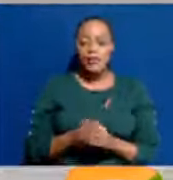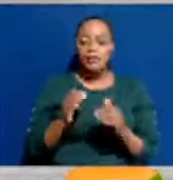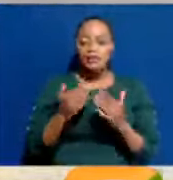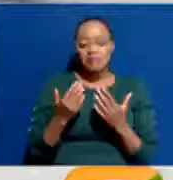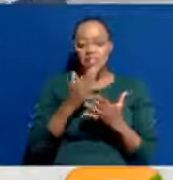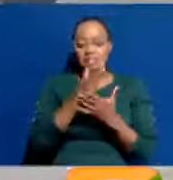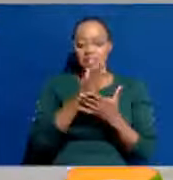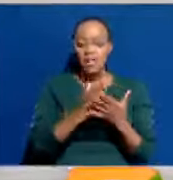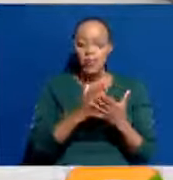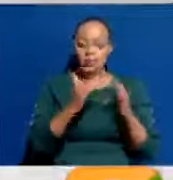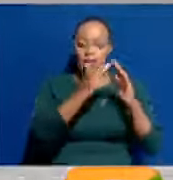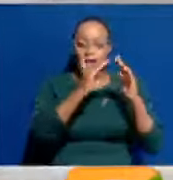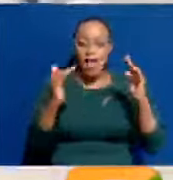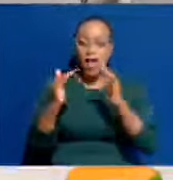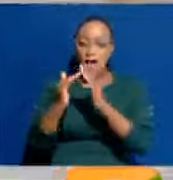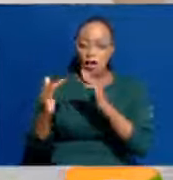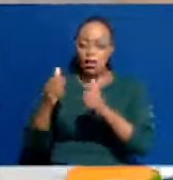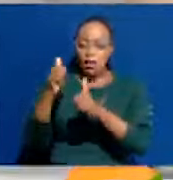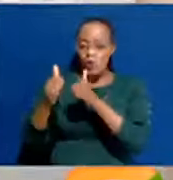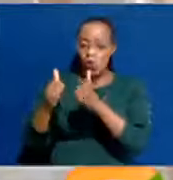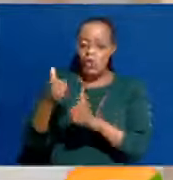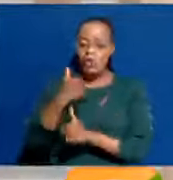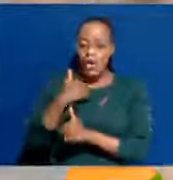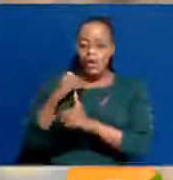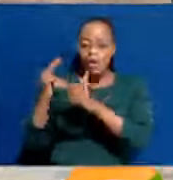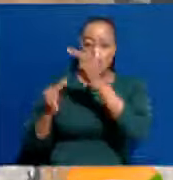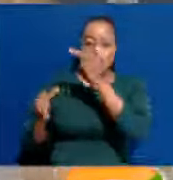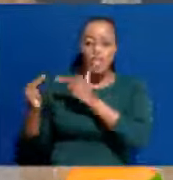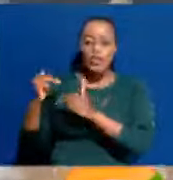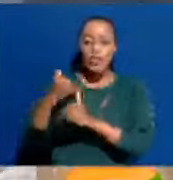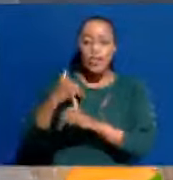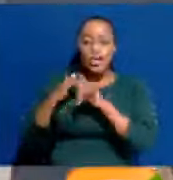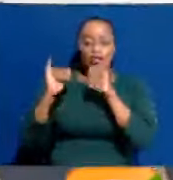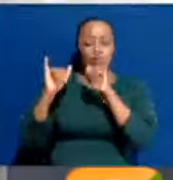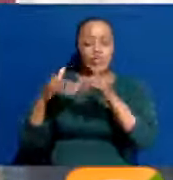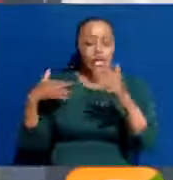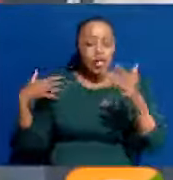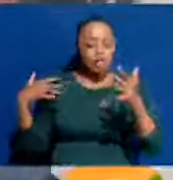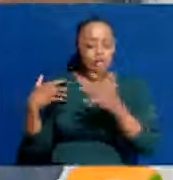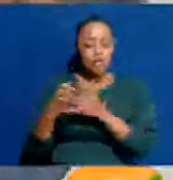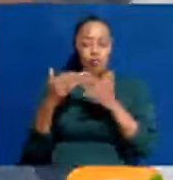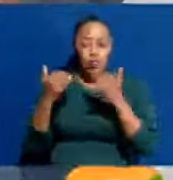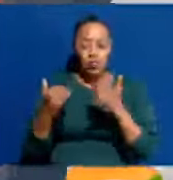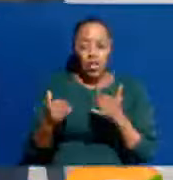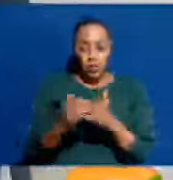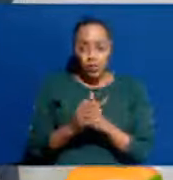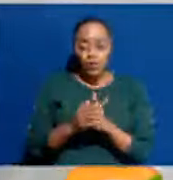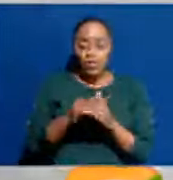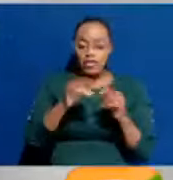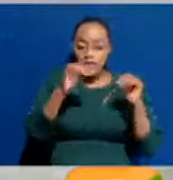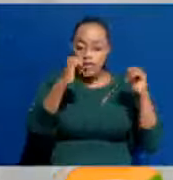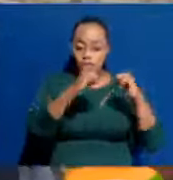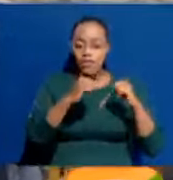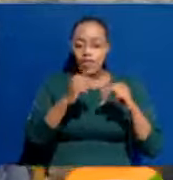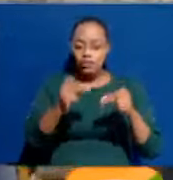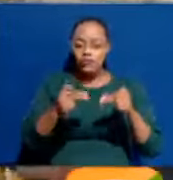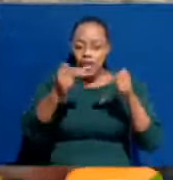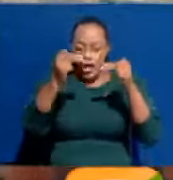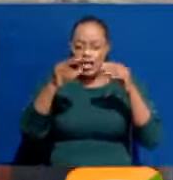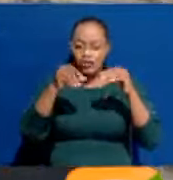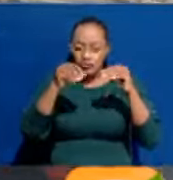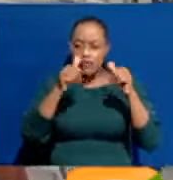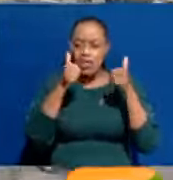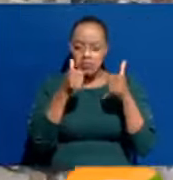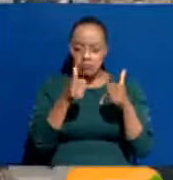Baadhi ya vyumba na majengo ambayo historia yake inadumu hadi sasa ni ukumbi wa maelewano ya hali ya juu.